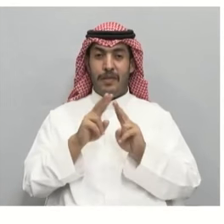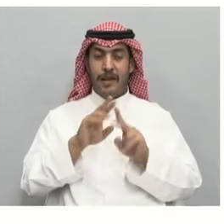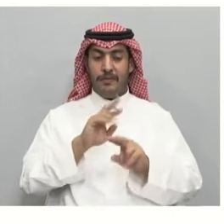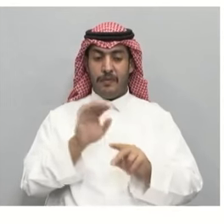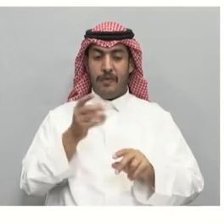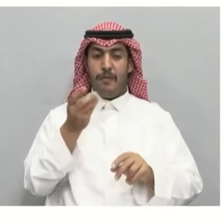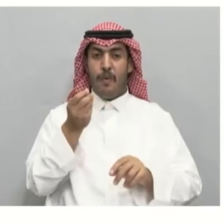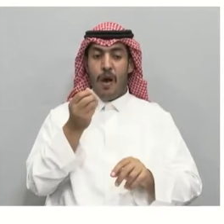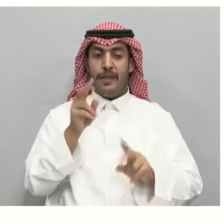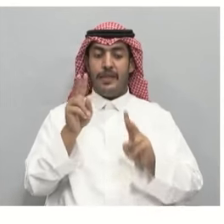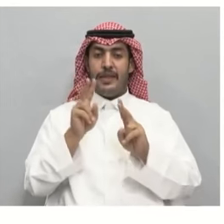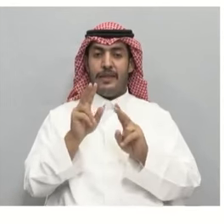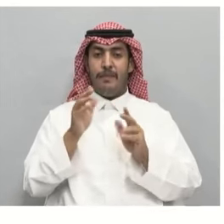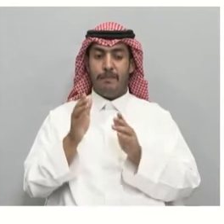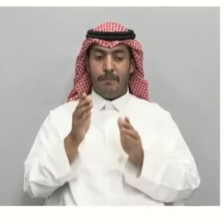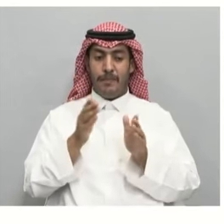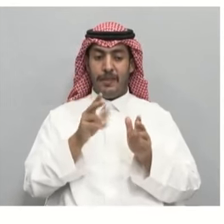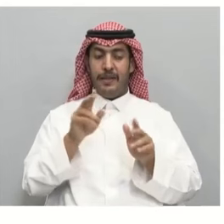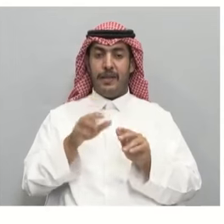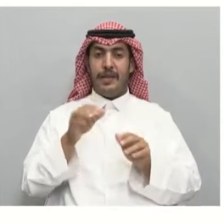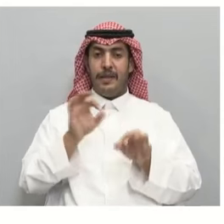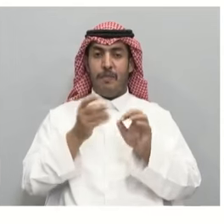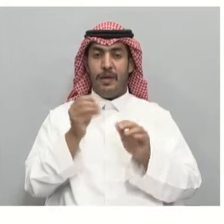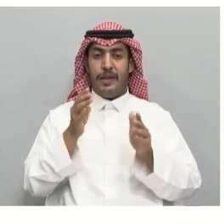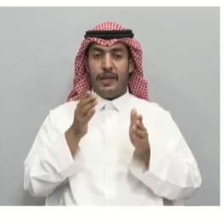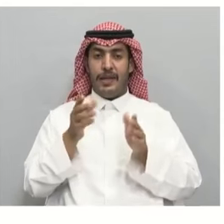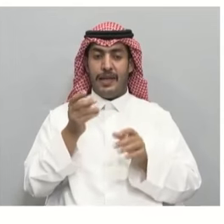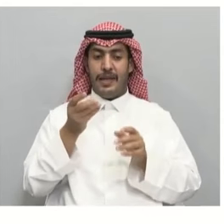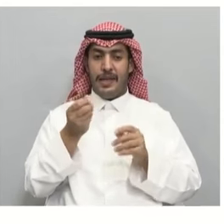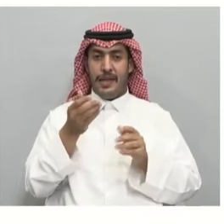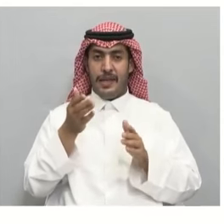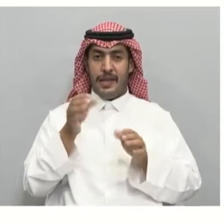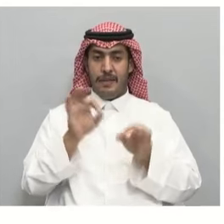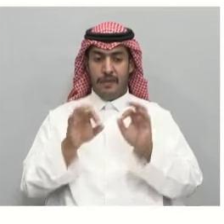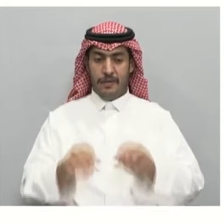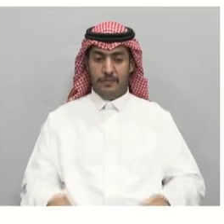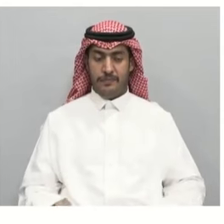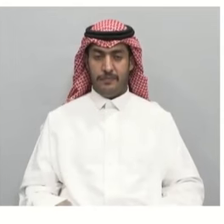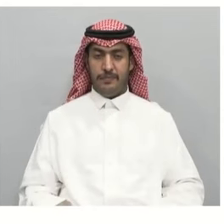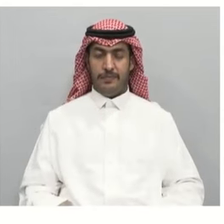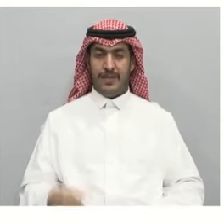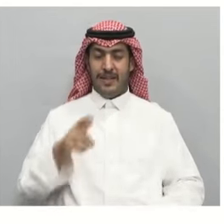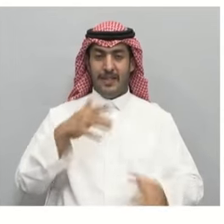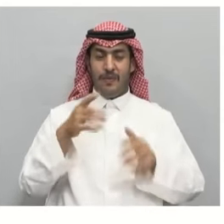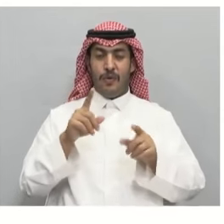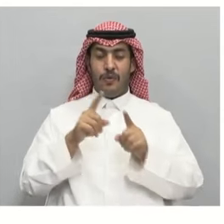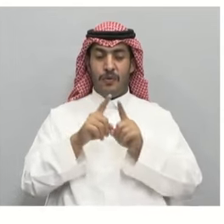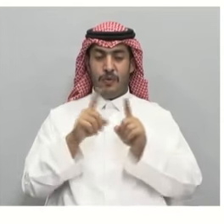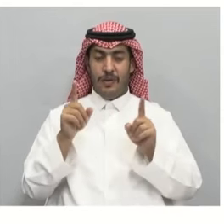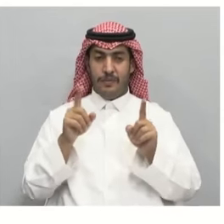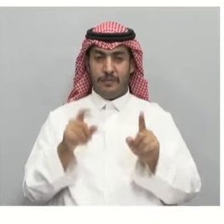مكونه من مواد كيميائيه تتفاعل فيما بينها لانتاج الطاقه الكهربائيه فبت فاعلها لمده